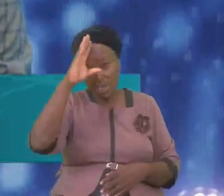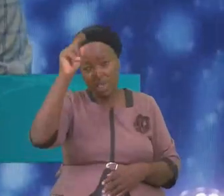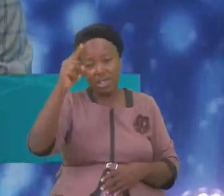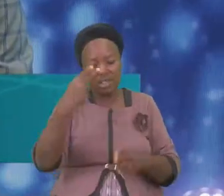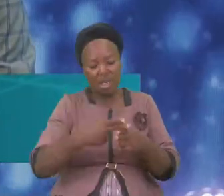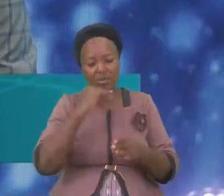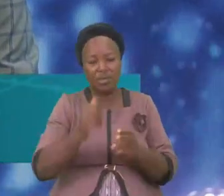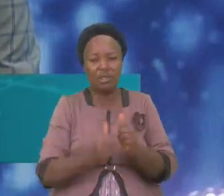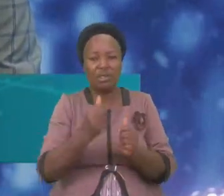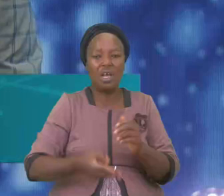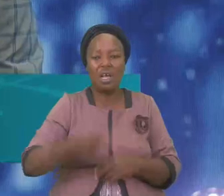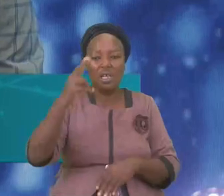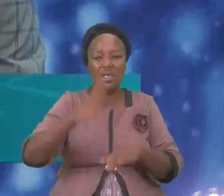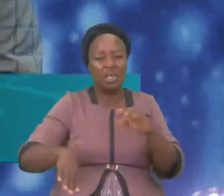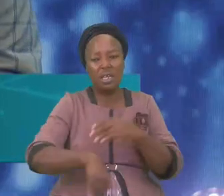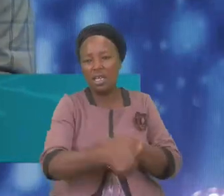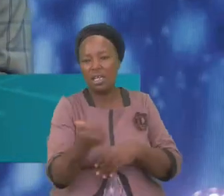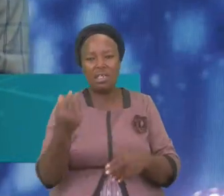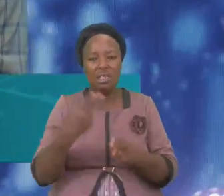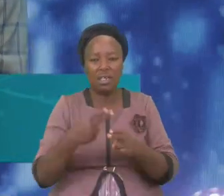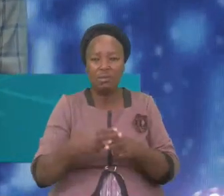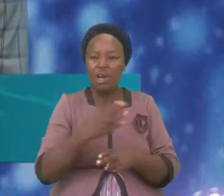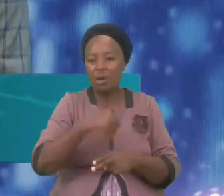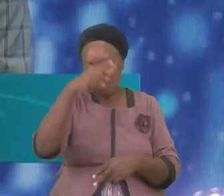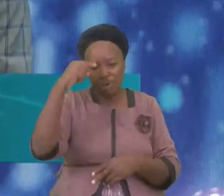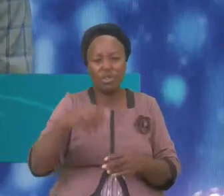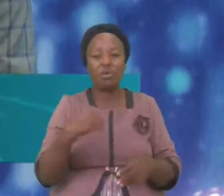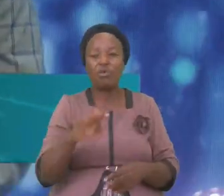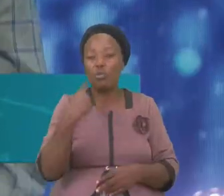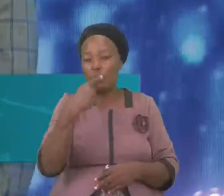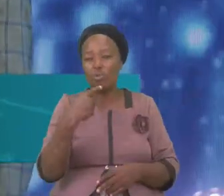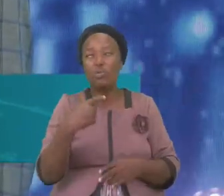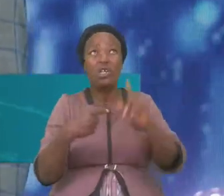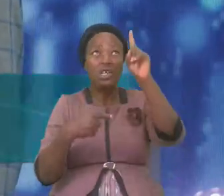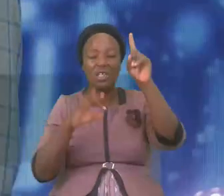vie. Et à cause de ce qu'il est, quand il devient ton Seigneur,